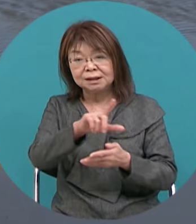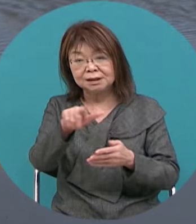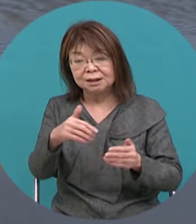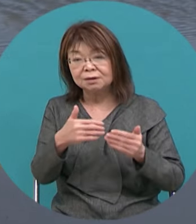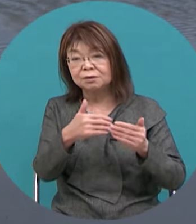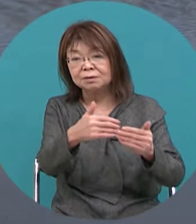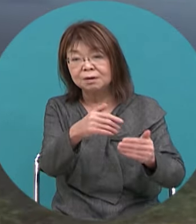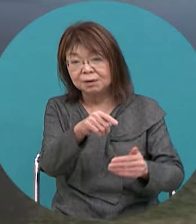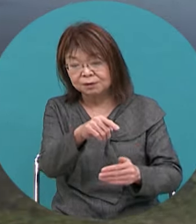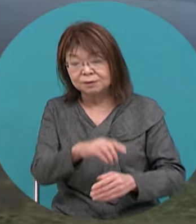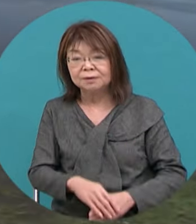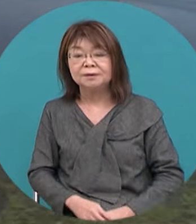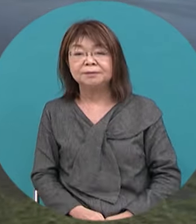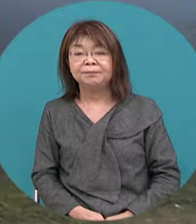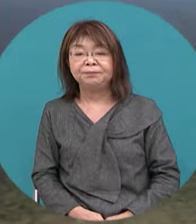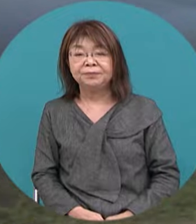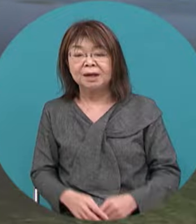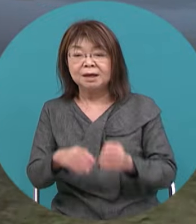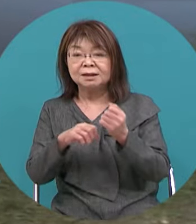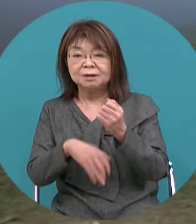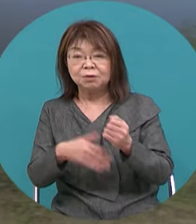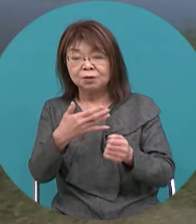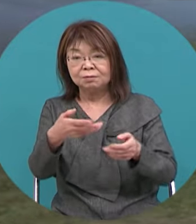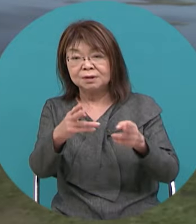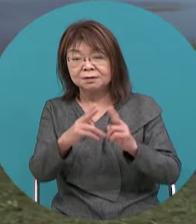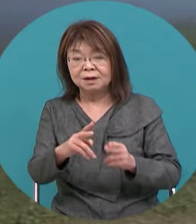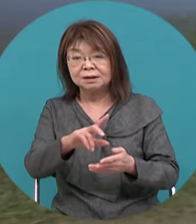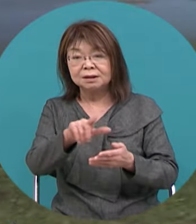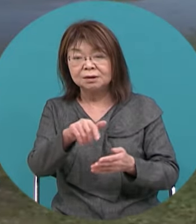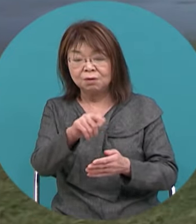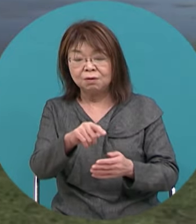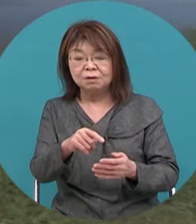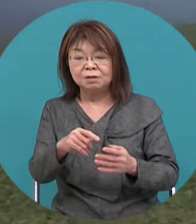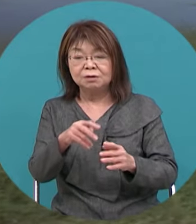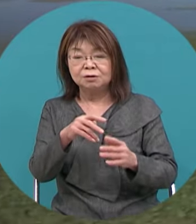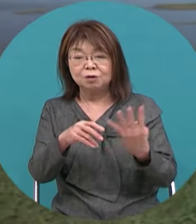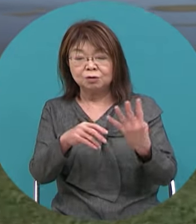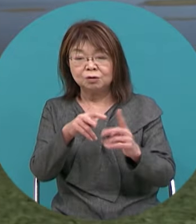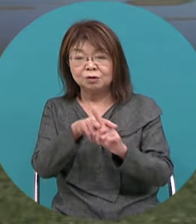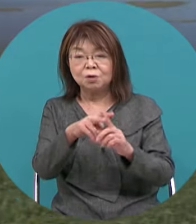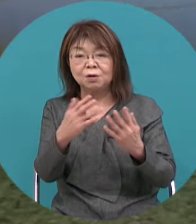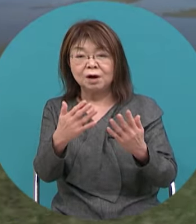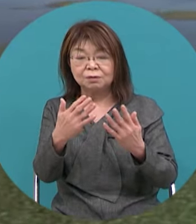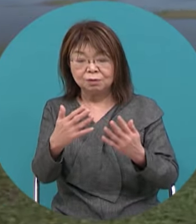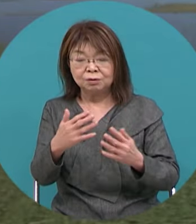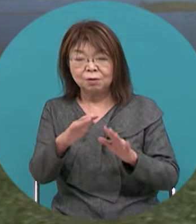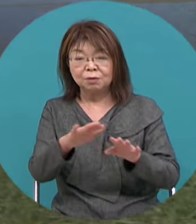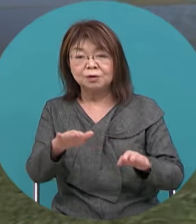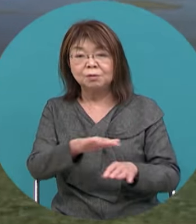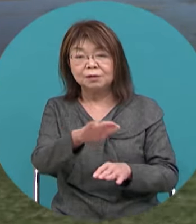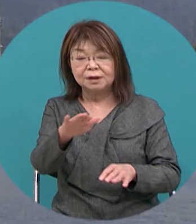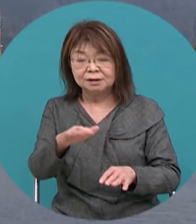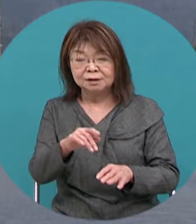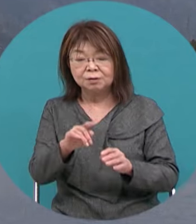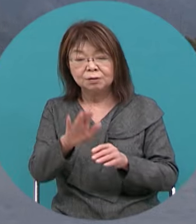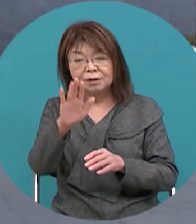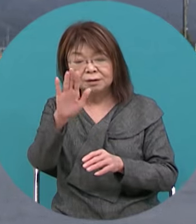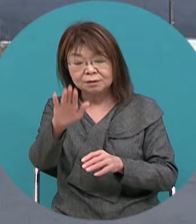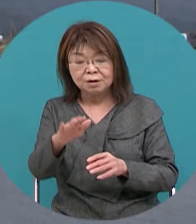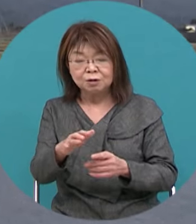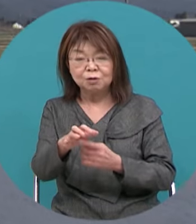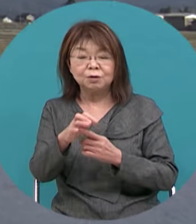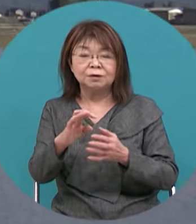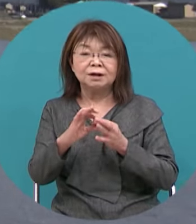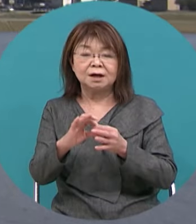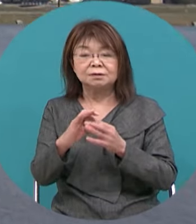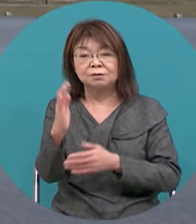ています。地元水橋地区の4つの小学校の子どもたちにこの次世代の農業に関